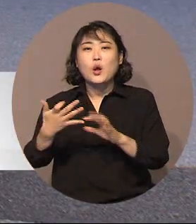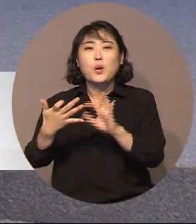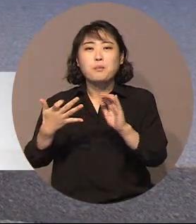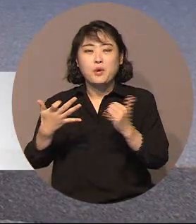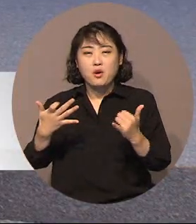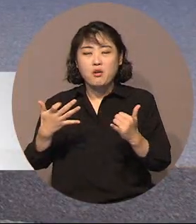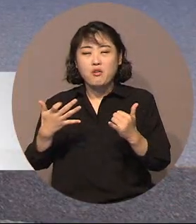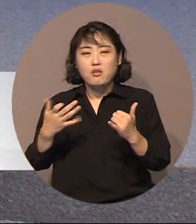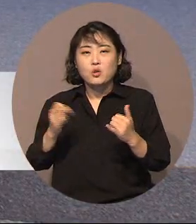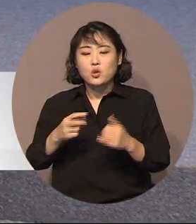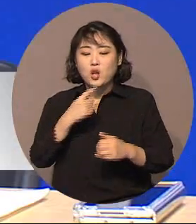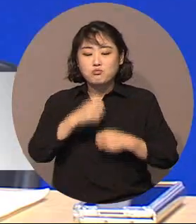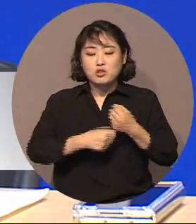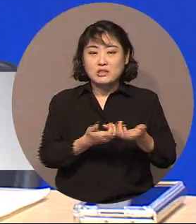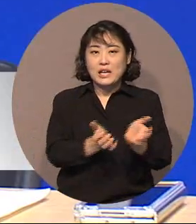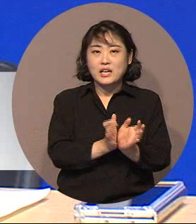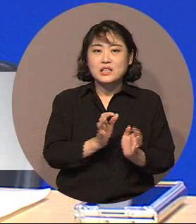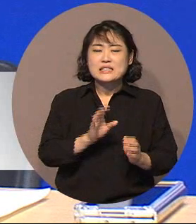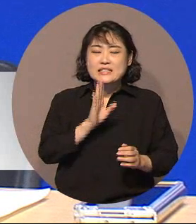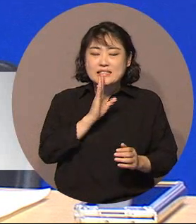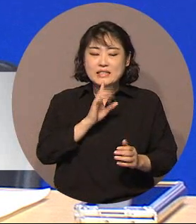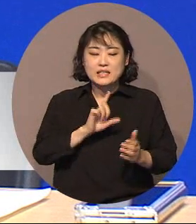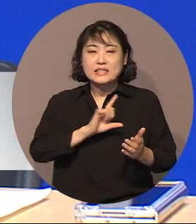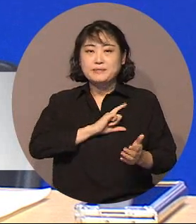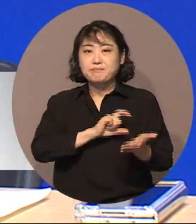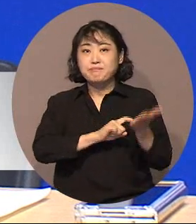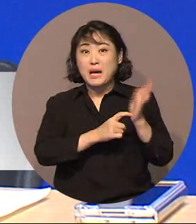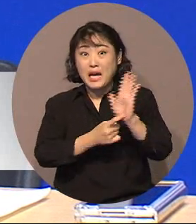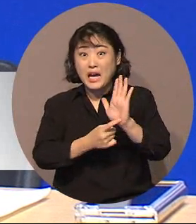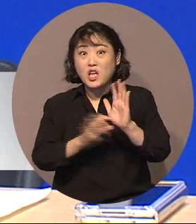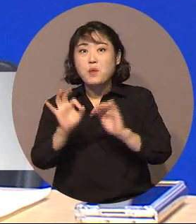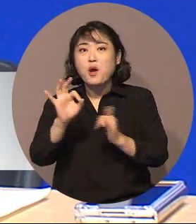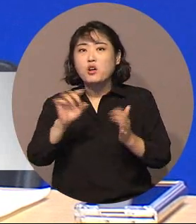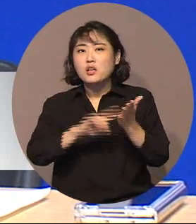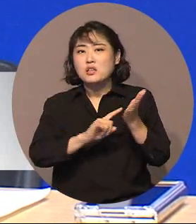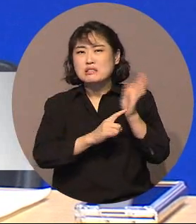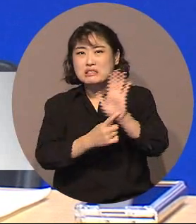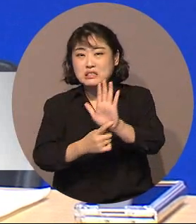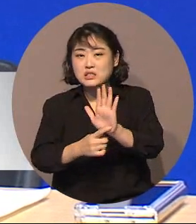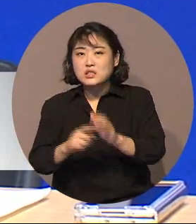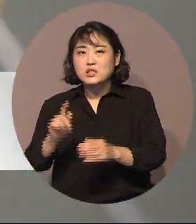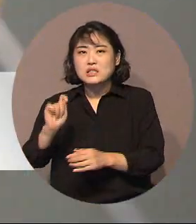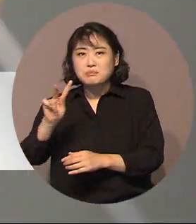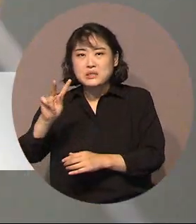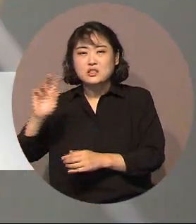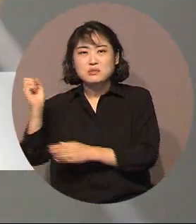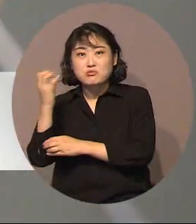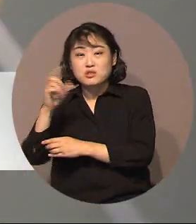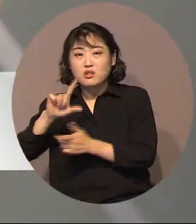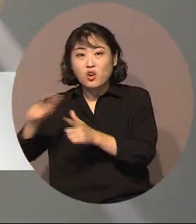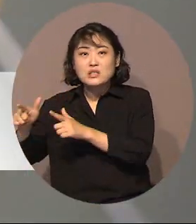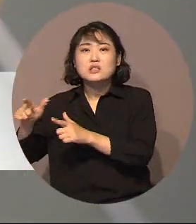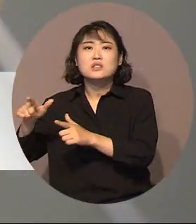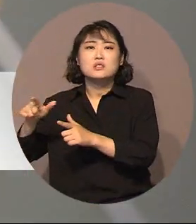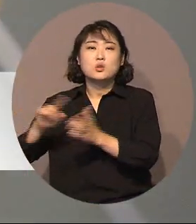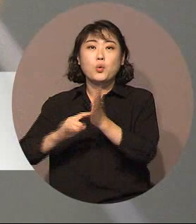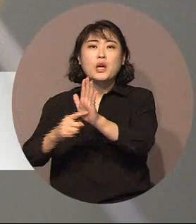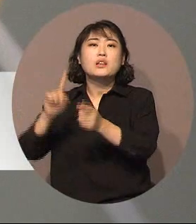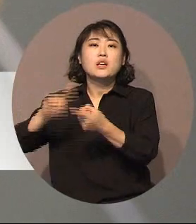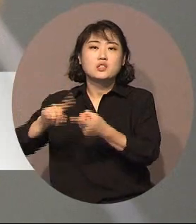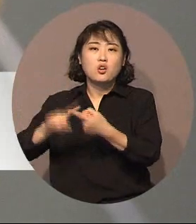더불어민주당 소속 의원 10명의 실명을 일부 언론이 거론한 것에 대해 민주당 의원들이 법적 대응에